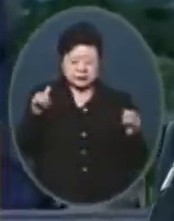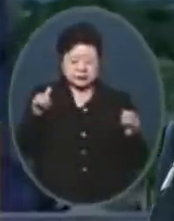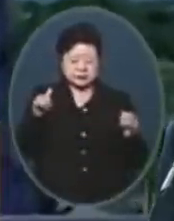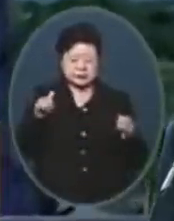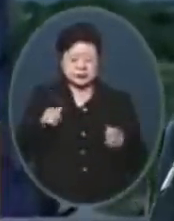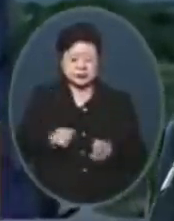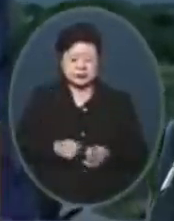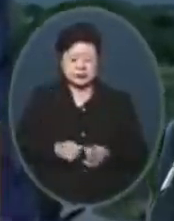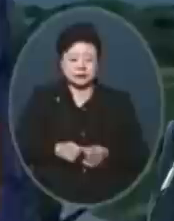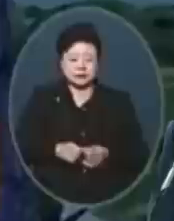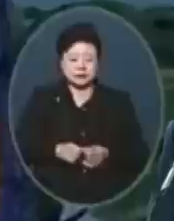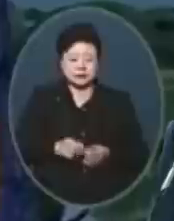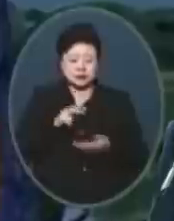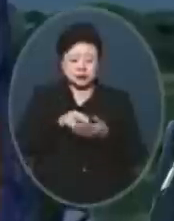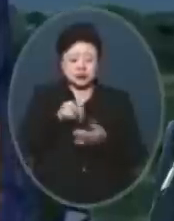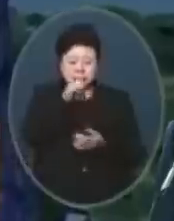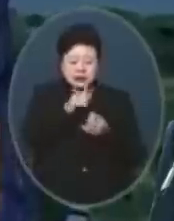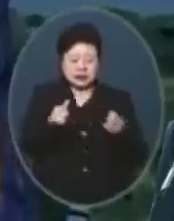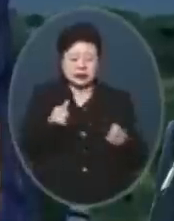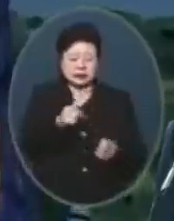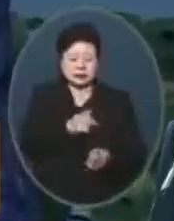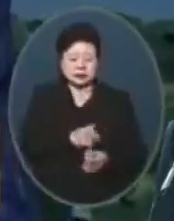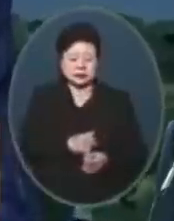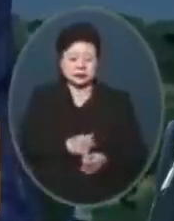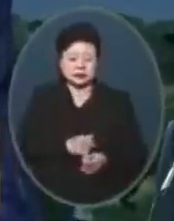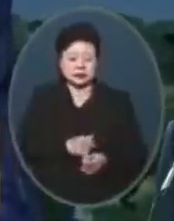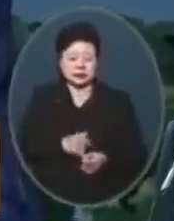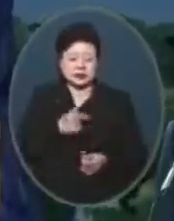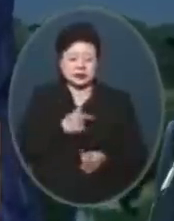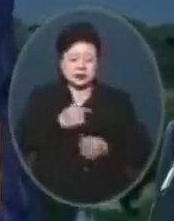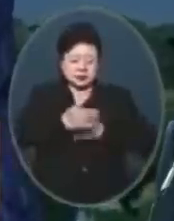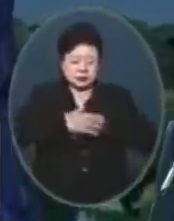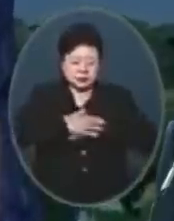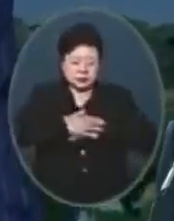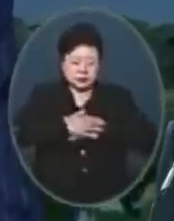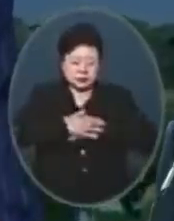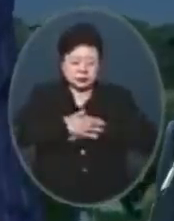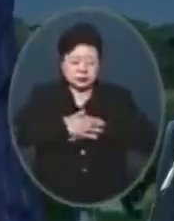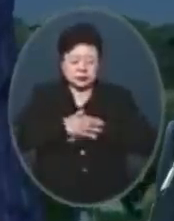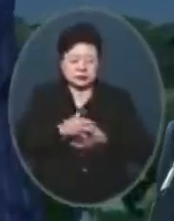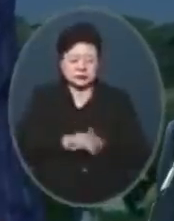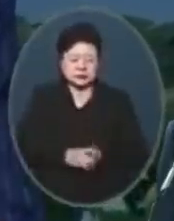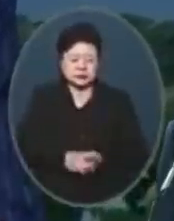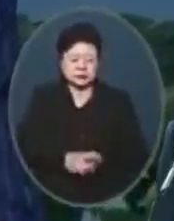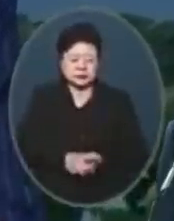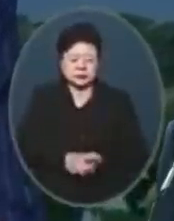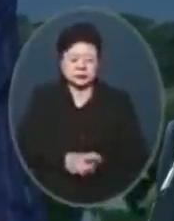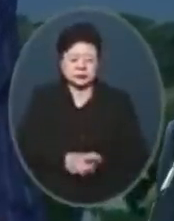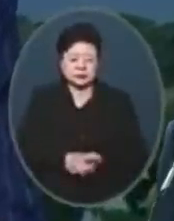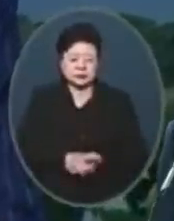또 다른 문제 해결을 위해서는 가슴에 손을 얹으십시오.